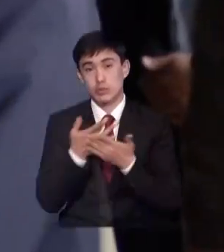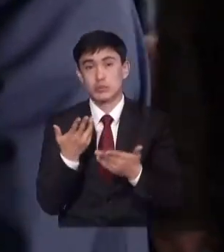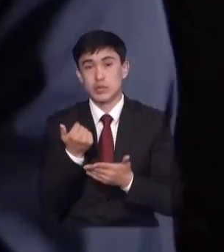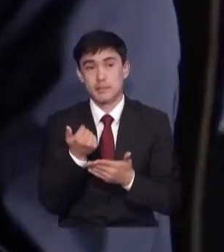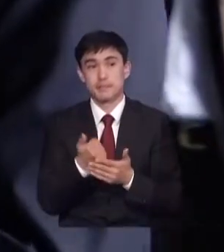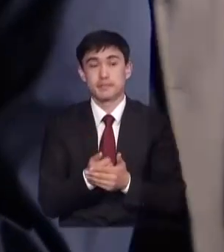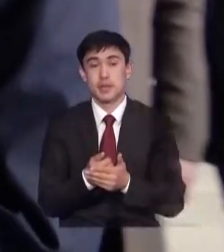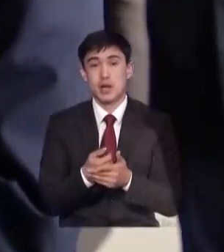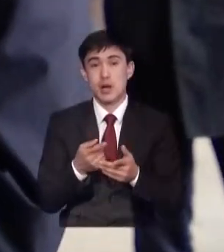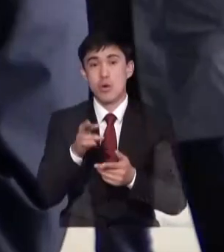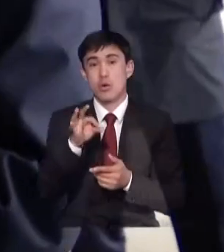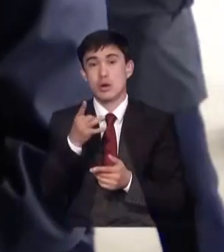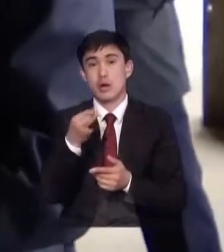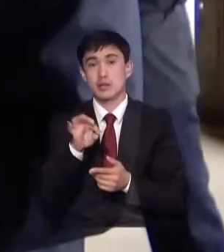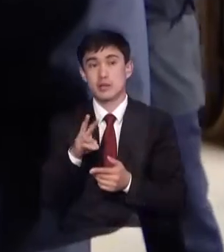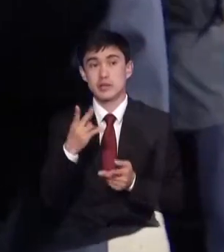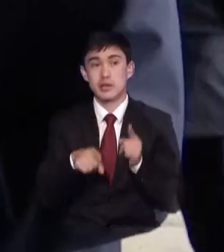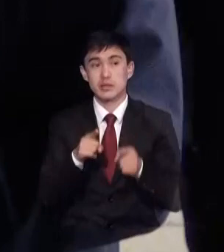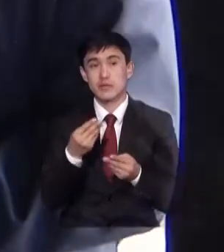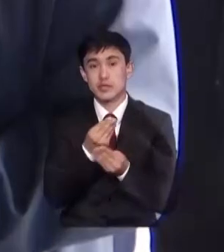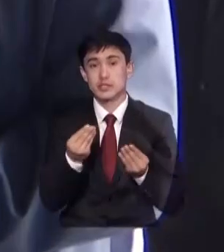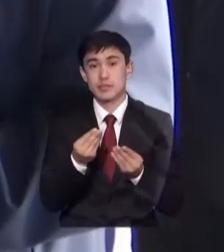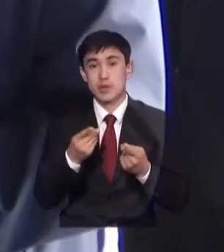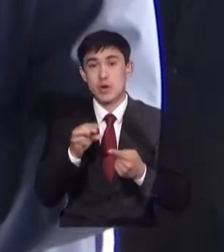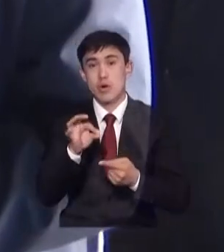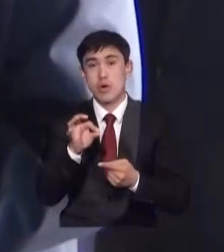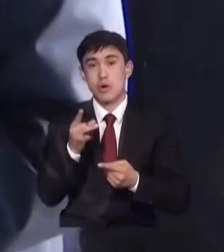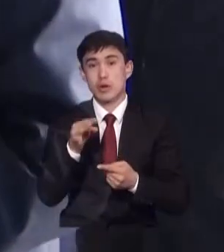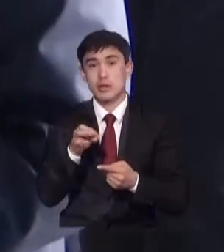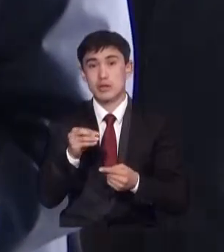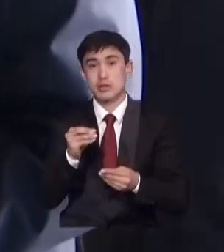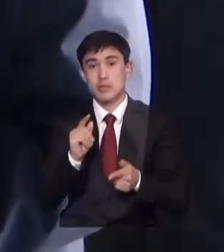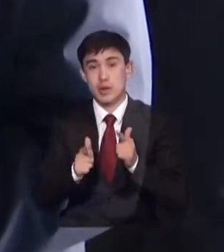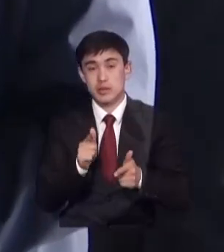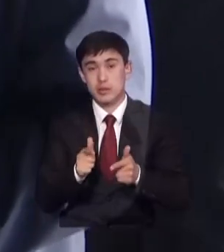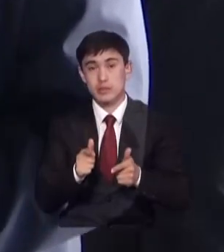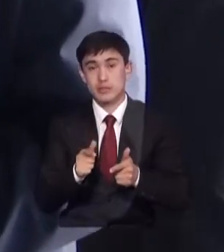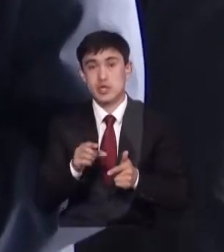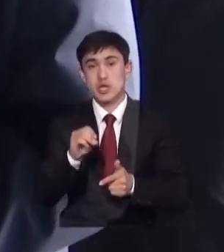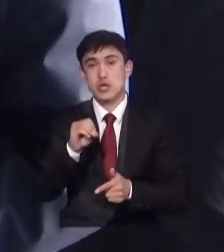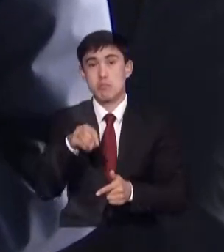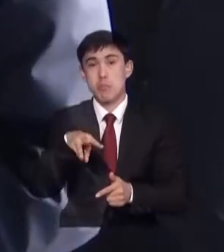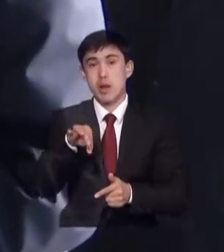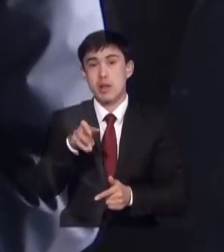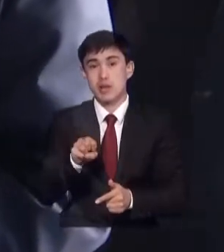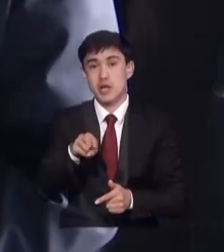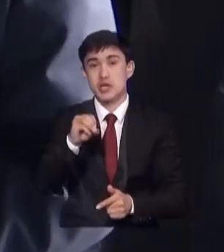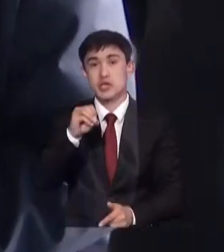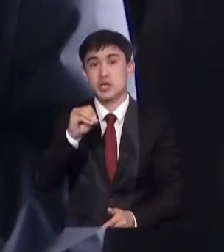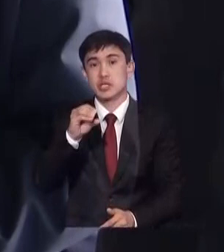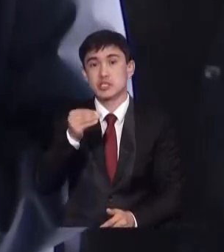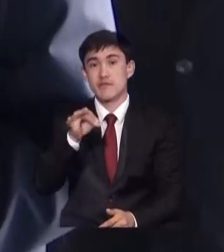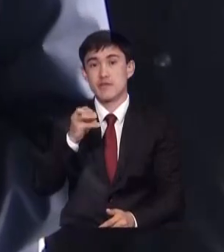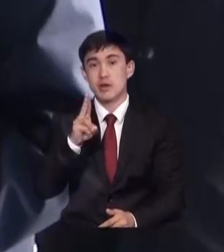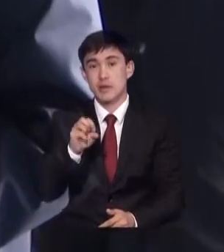тем более она органик. Мы некоторые вещи, например, солодку органическую получаем, малину органическую, ежевику органик. Это большая